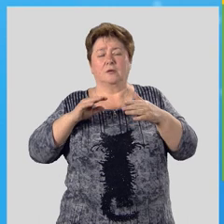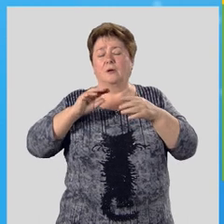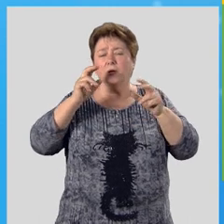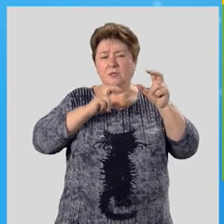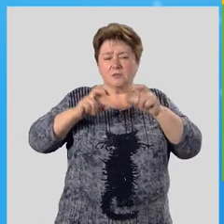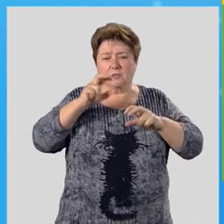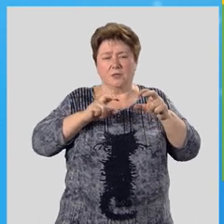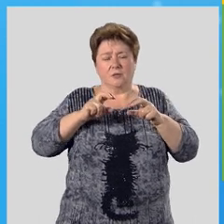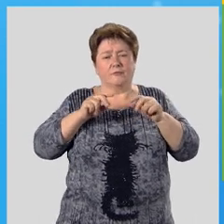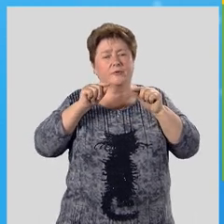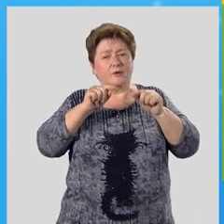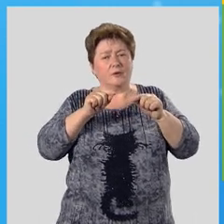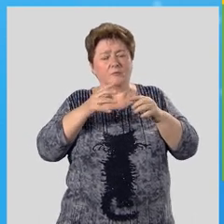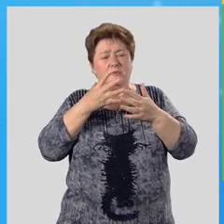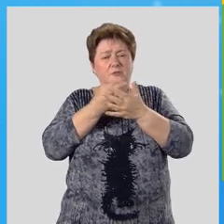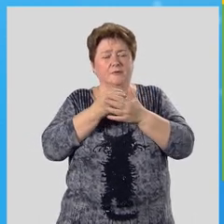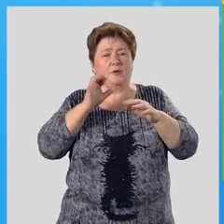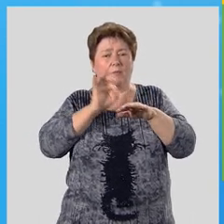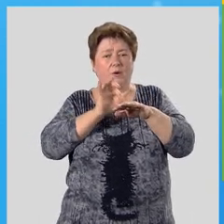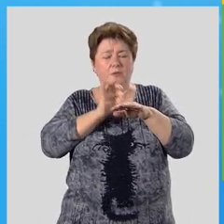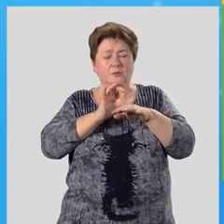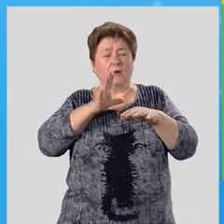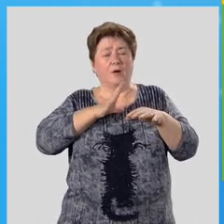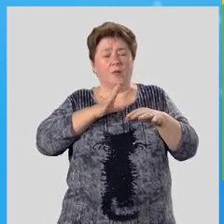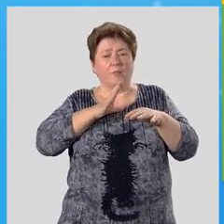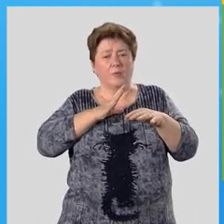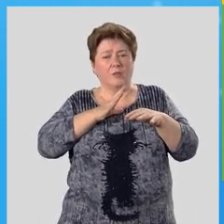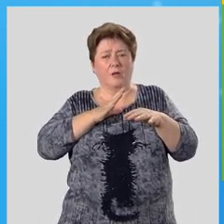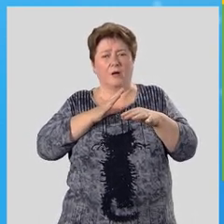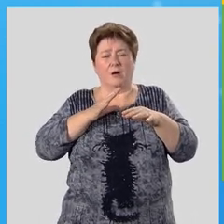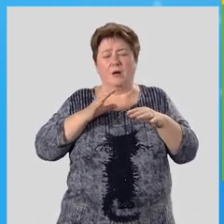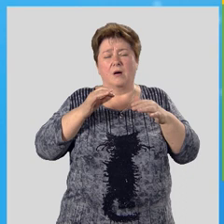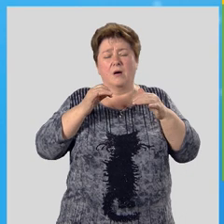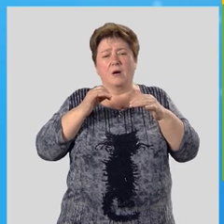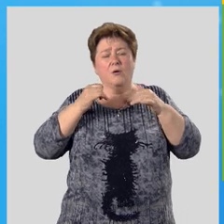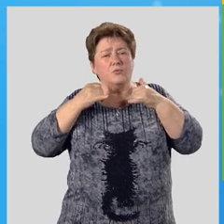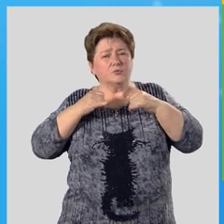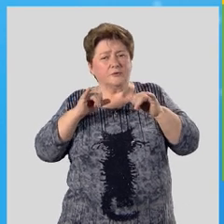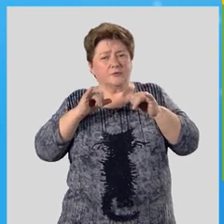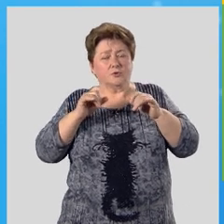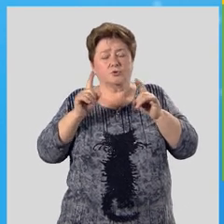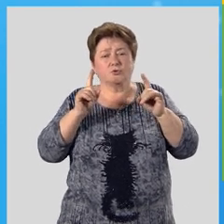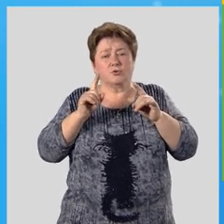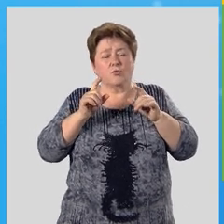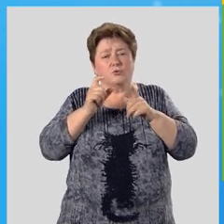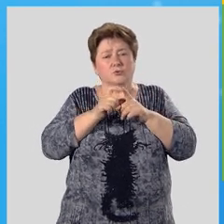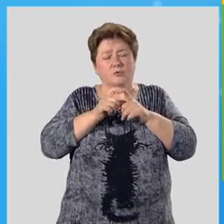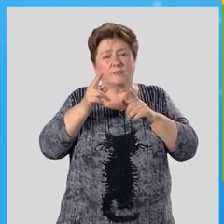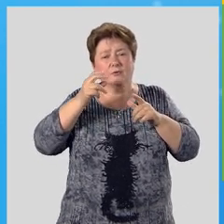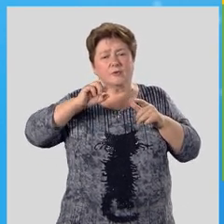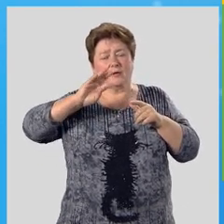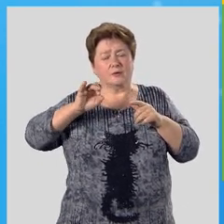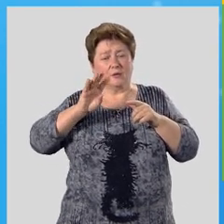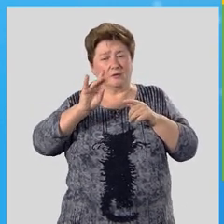тщательность исследований им собственной болезни была настолько беспрецедентной, что термин